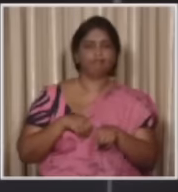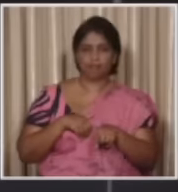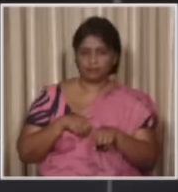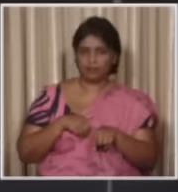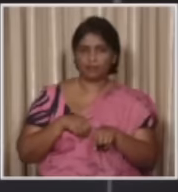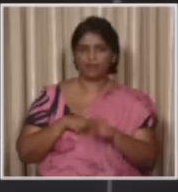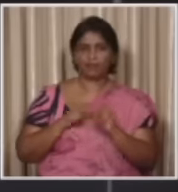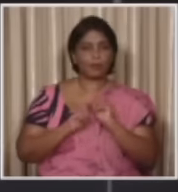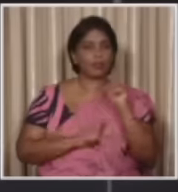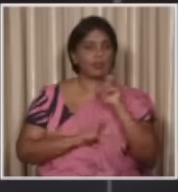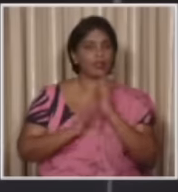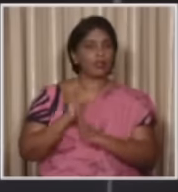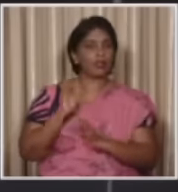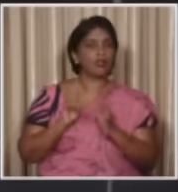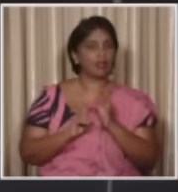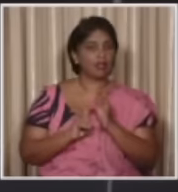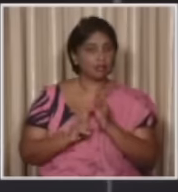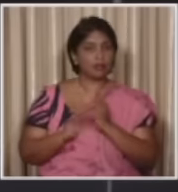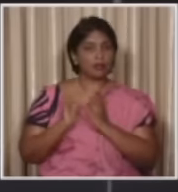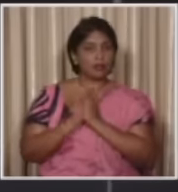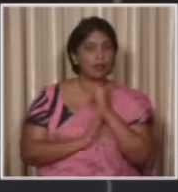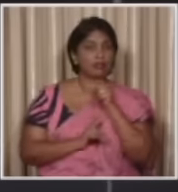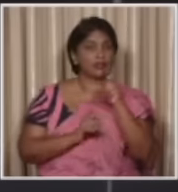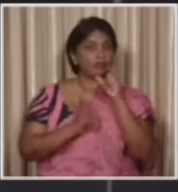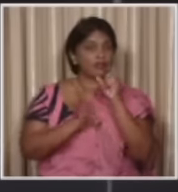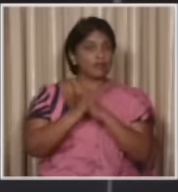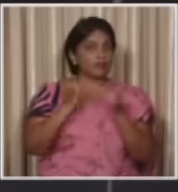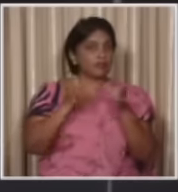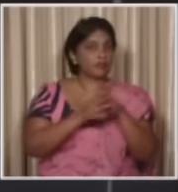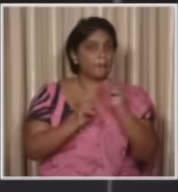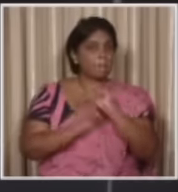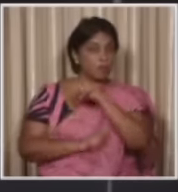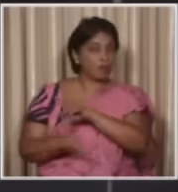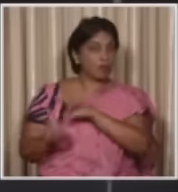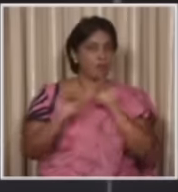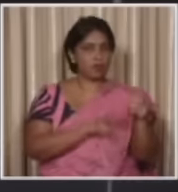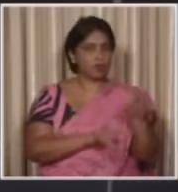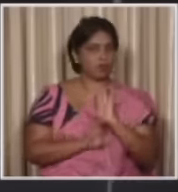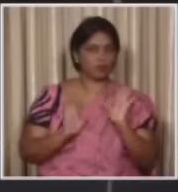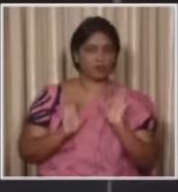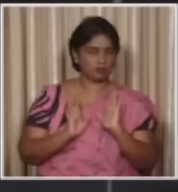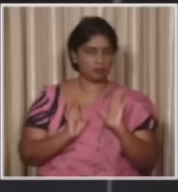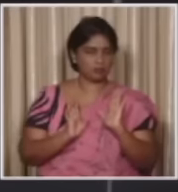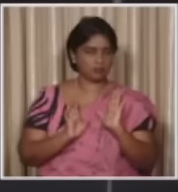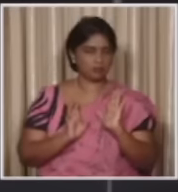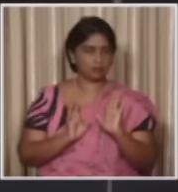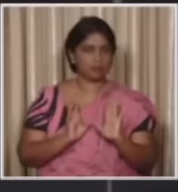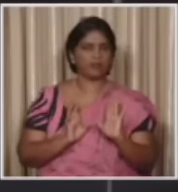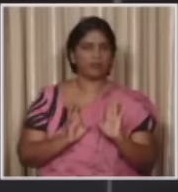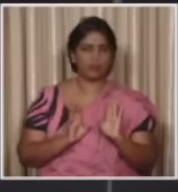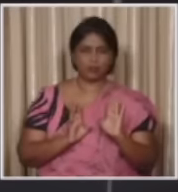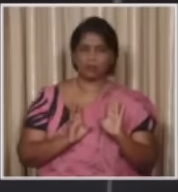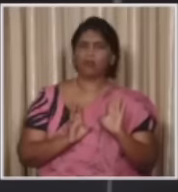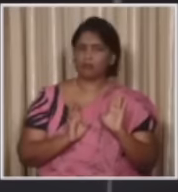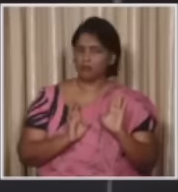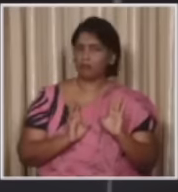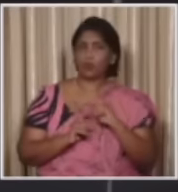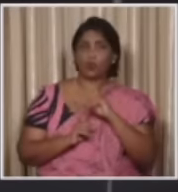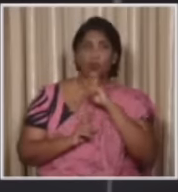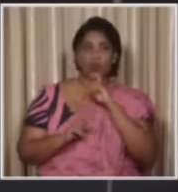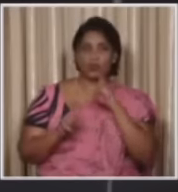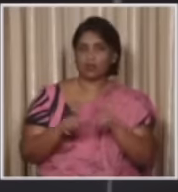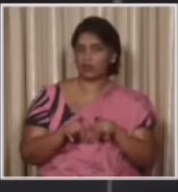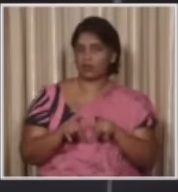ඒක පාර්ලිමේන්තු මන්ත්‍රීවරුන්ගේ වරප්‍රසාදය ඔතන නේ ව්‍යවස්ථාදායක ස්වභාවයේ සමාජිකින්. මේක හරියට උසාවිය